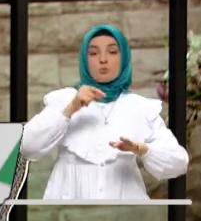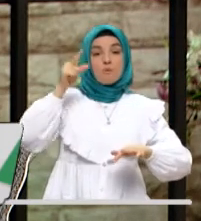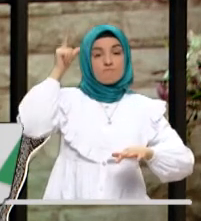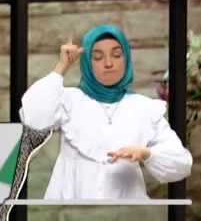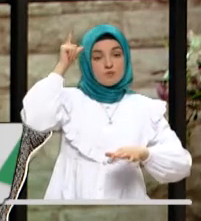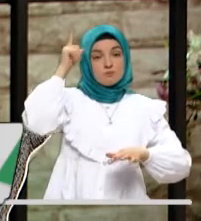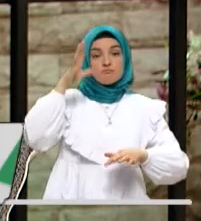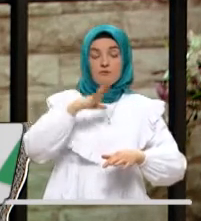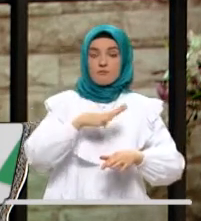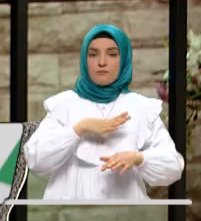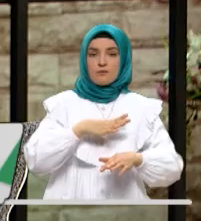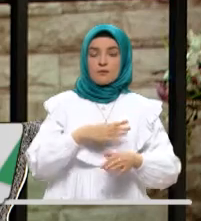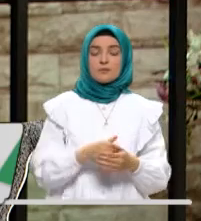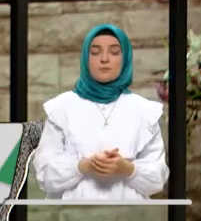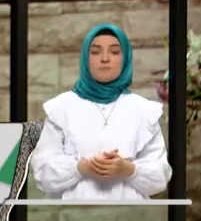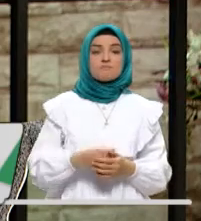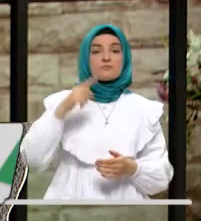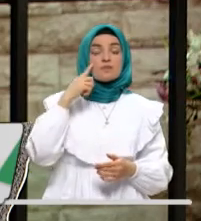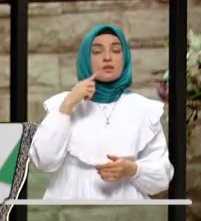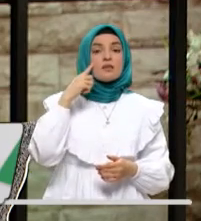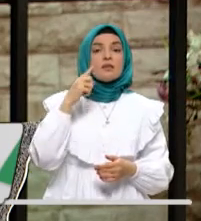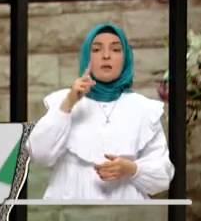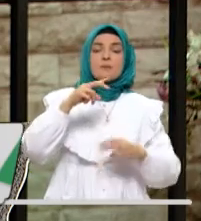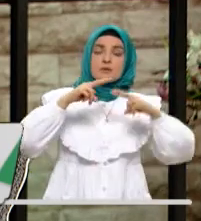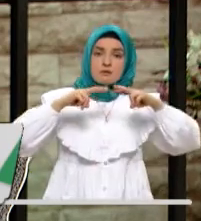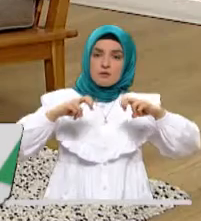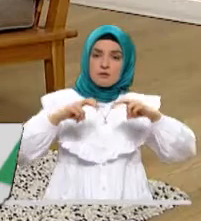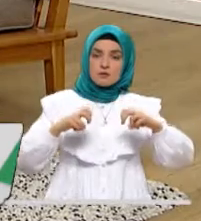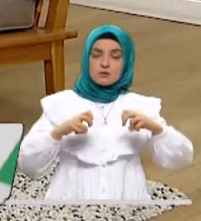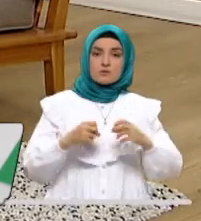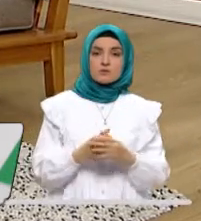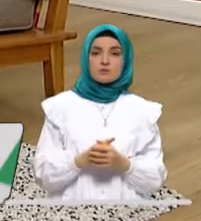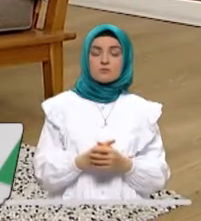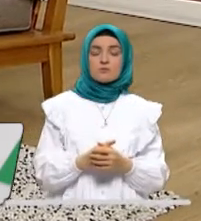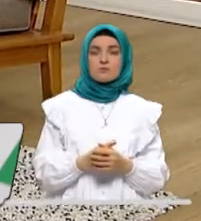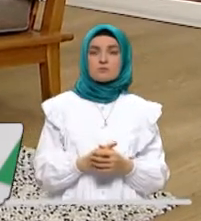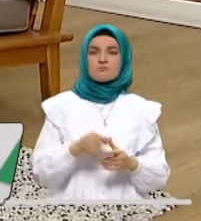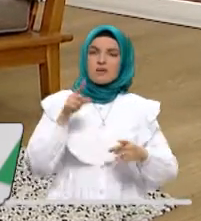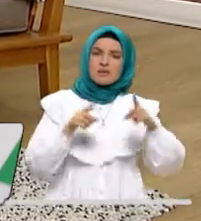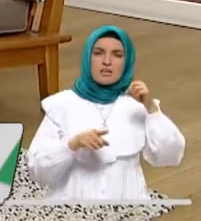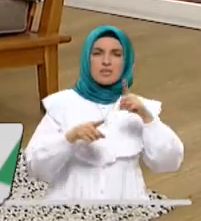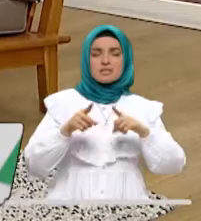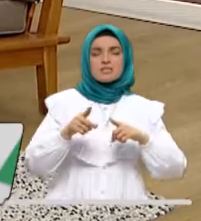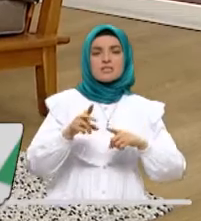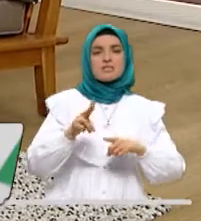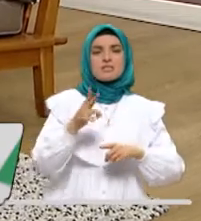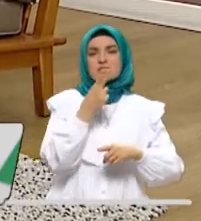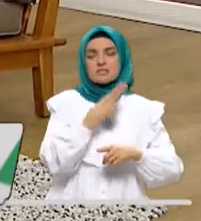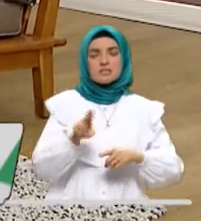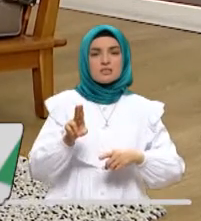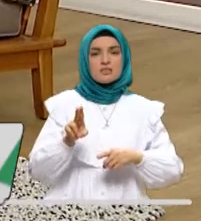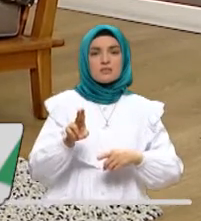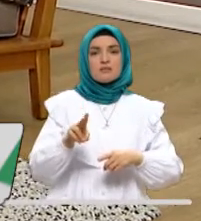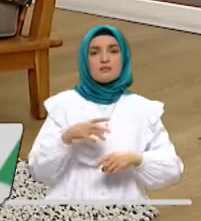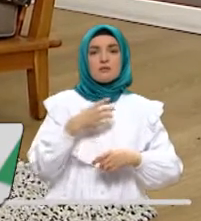Yani İngiltere'de mesela bir araştırmada yaklaşık 7000 işte astım alerjisi olan